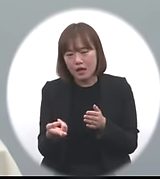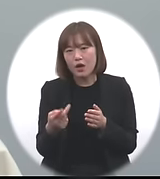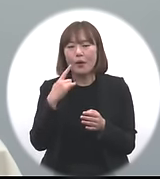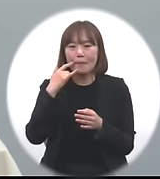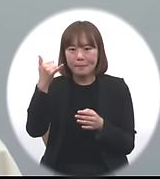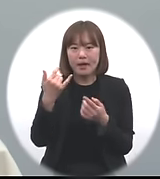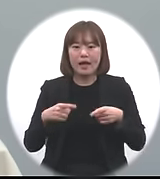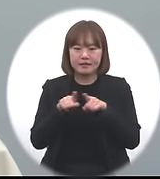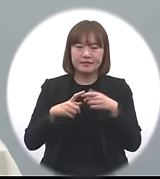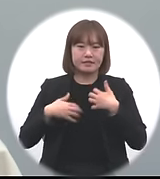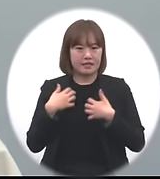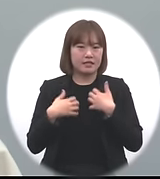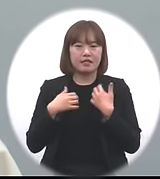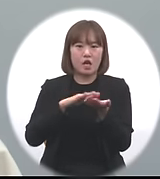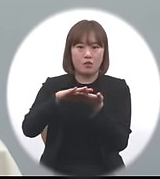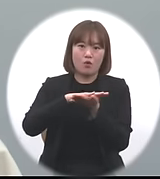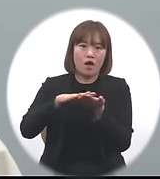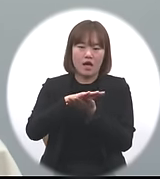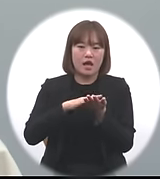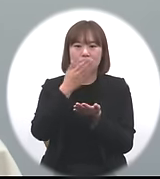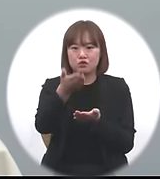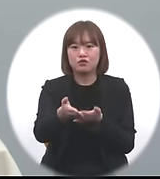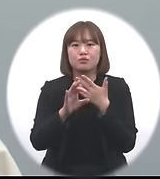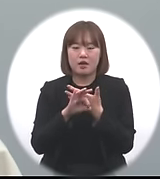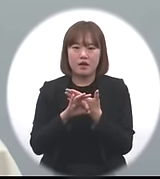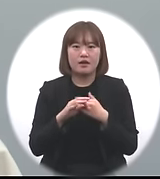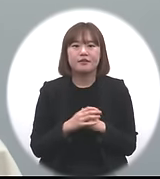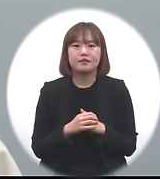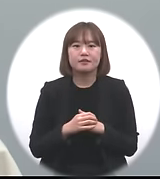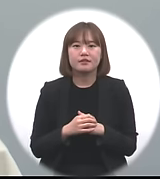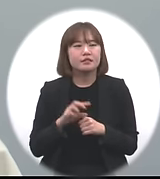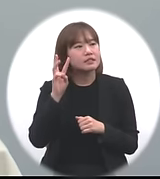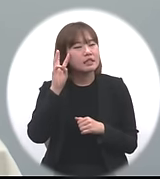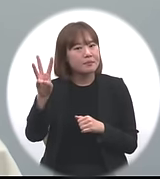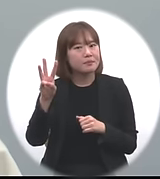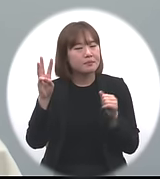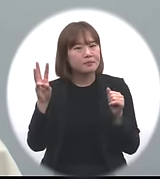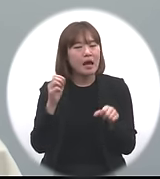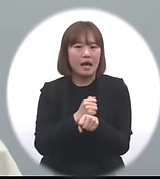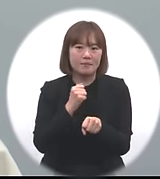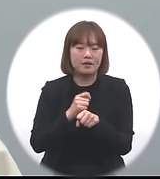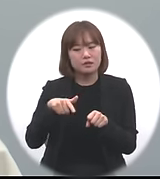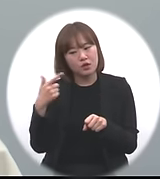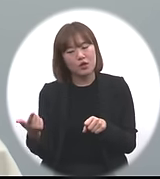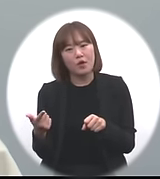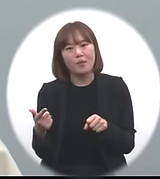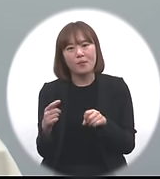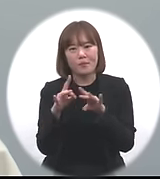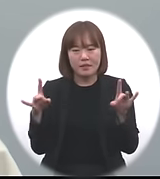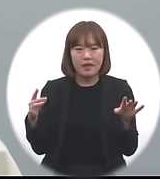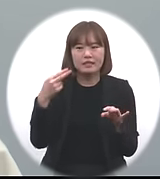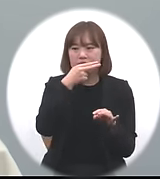엄마나 아빠가 혹은 다른 보호자분이 정말로 제일 좋아하는 장난감 가지고 신나게 놀아주면 3일만 하면 저녁 시간마다 애가 칫솔을